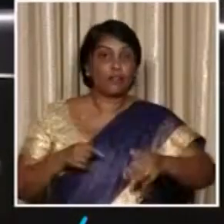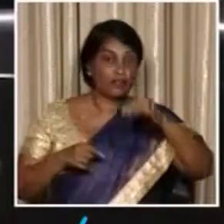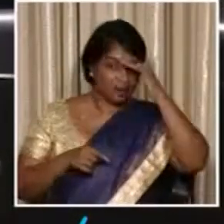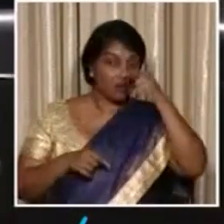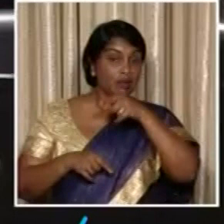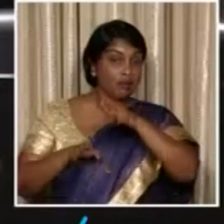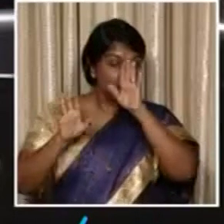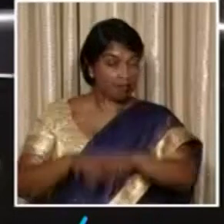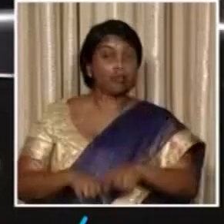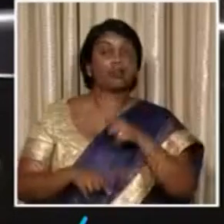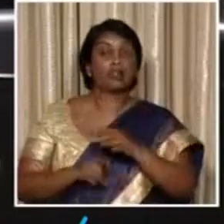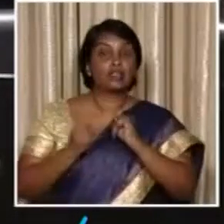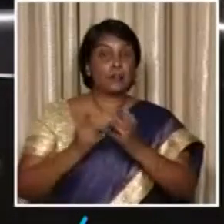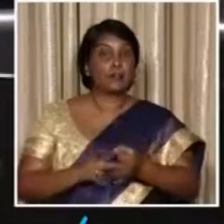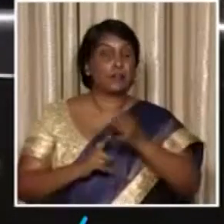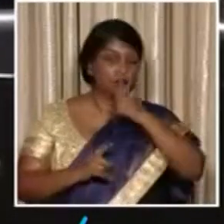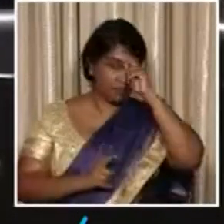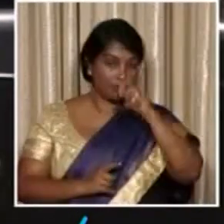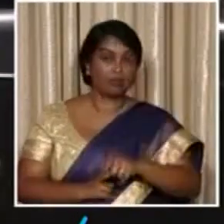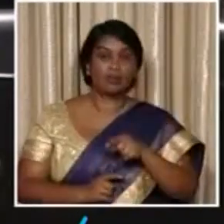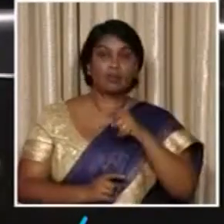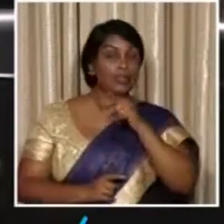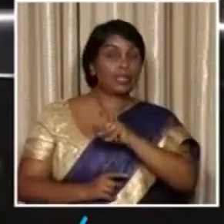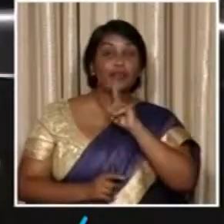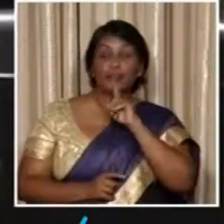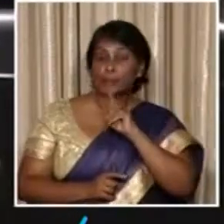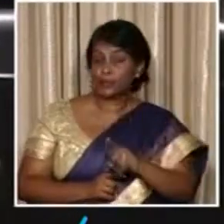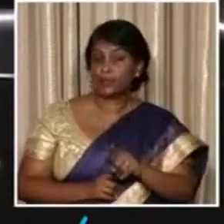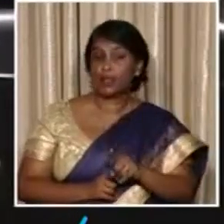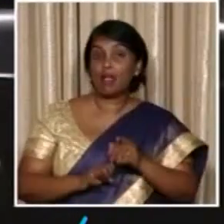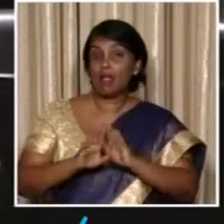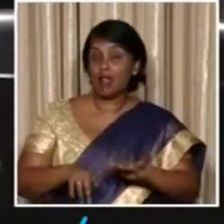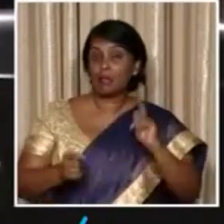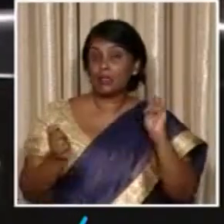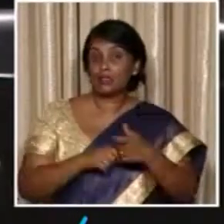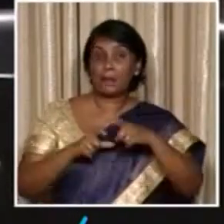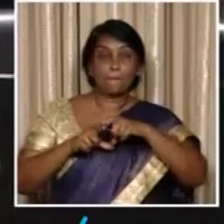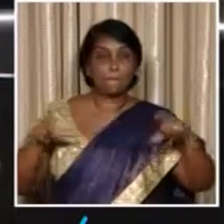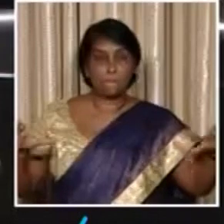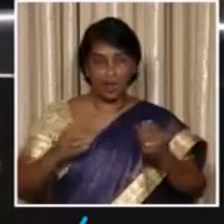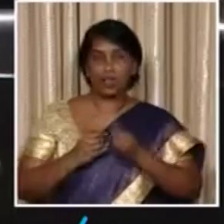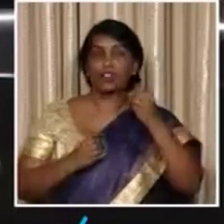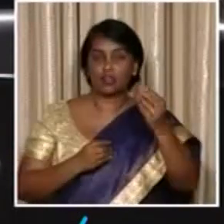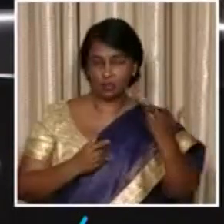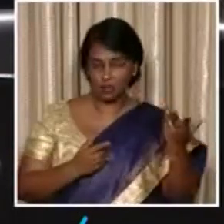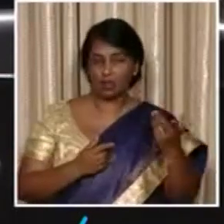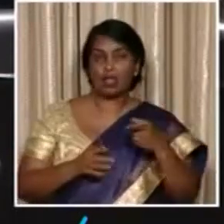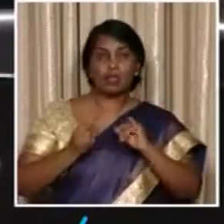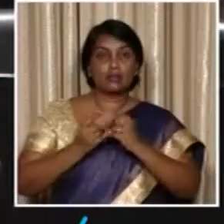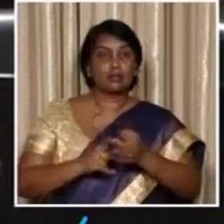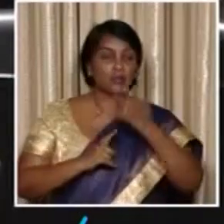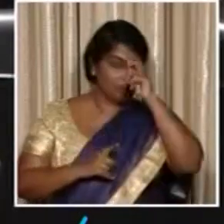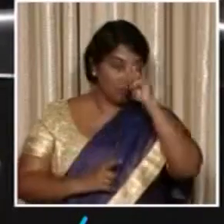නායකතුමා ඔය ඉන්න අද සජිත් ප්‍රේමදාස මැතිතුමා දැන් තමුන්නාංශ කිව්වේ ළමයිට ක්‍රිකට් බැට් එකක් දුන්නේ නැහැ කියලා. මේ ආන සජිත්